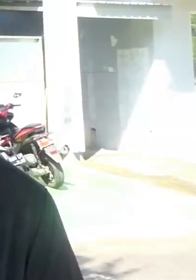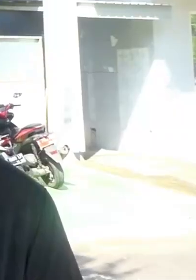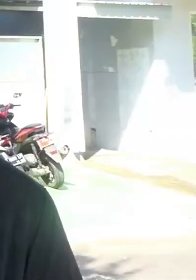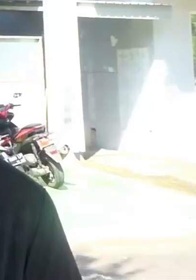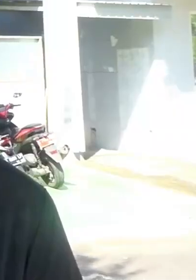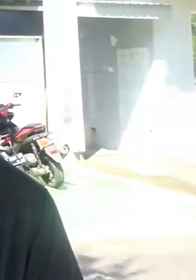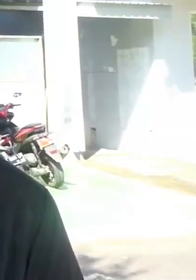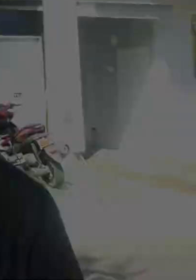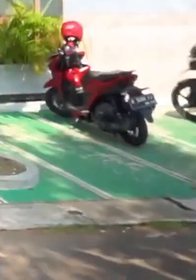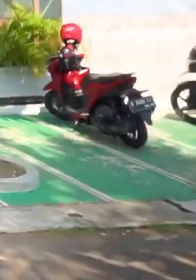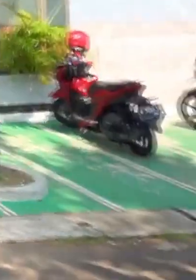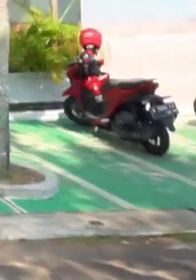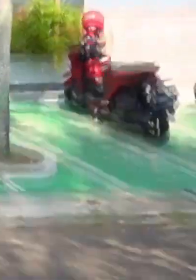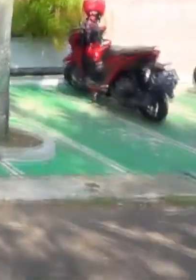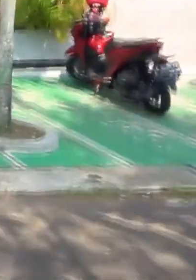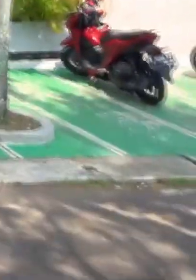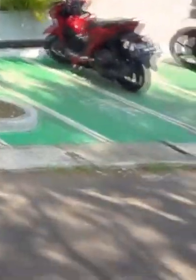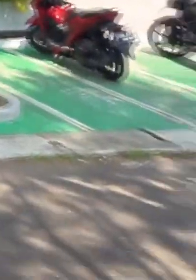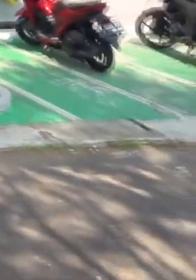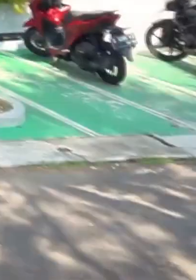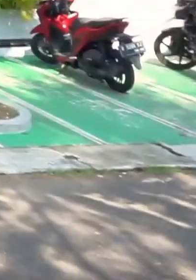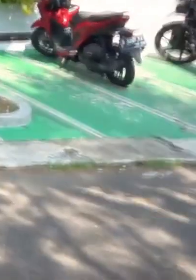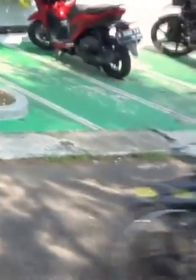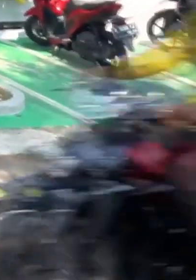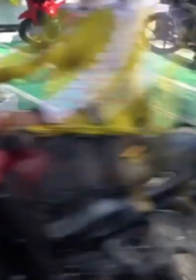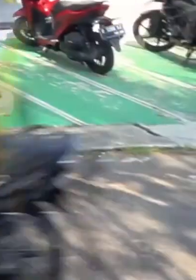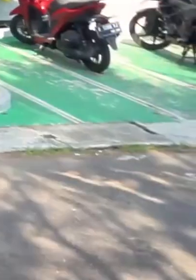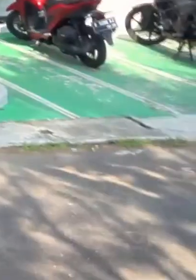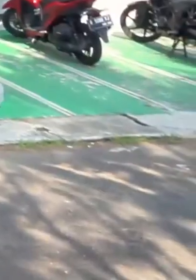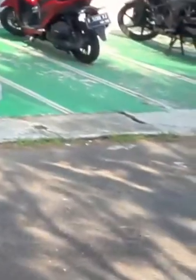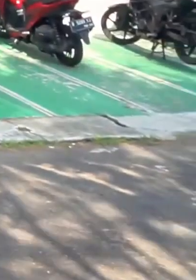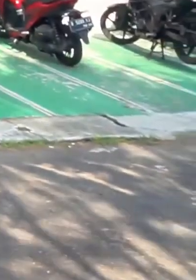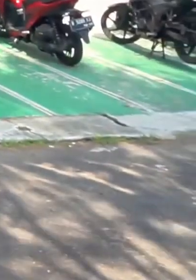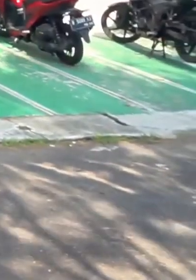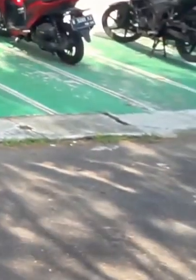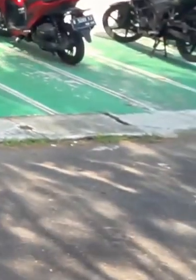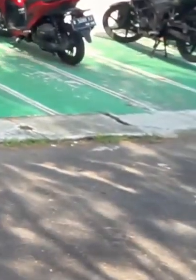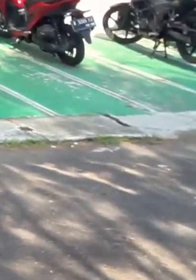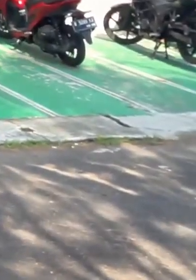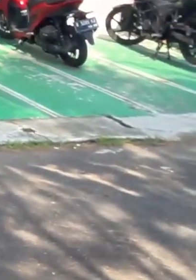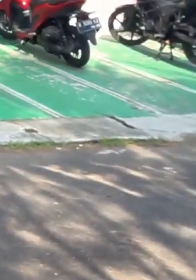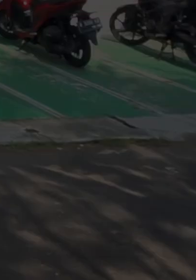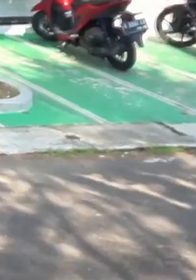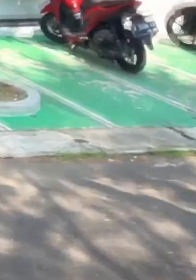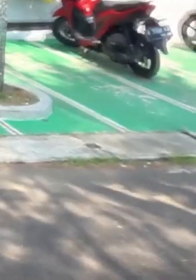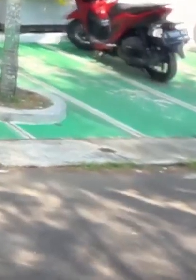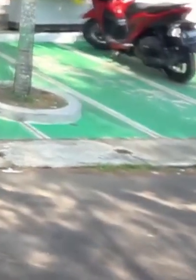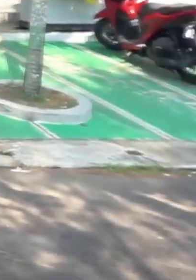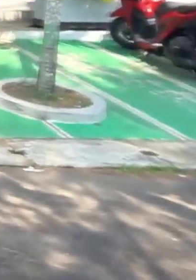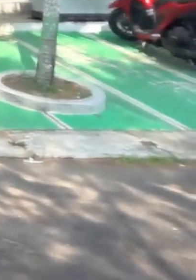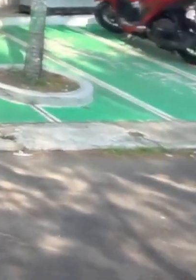dan petugasnya semakin ramah. Namanya Pak Iksan, ini mau melapor perangkatan.